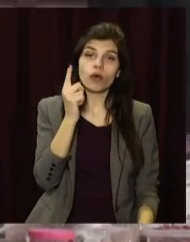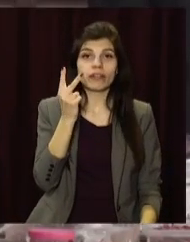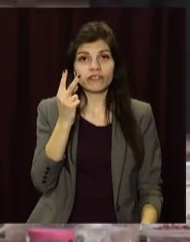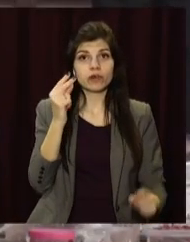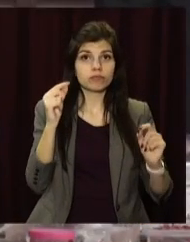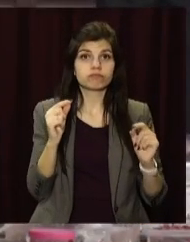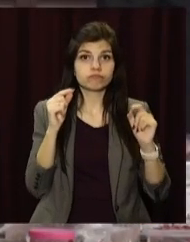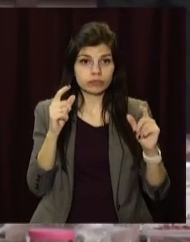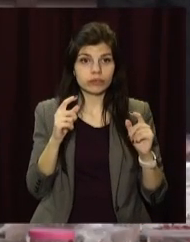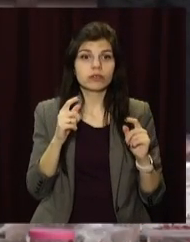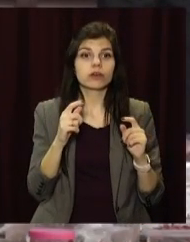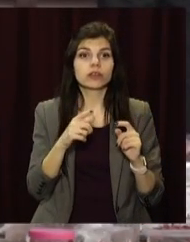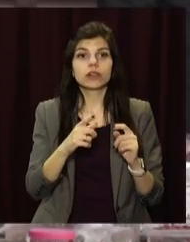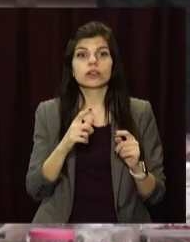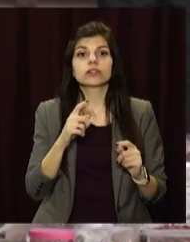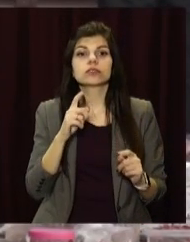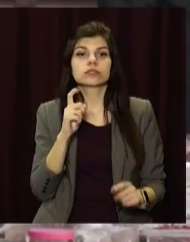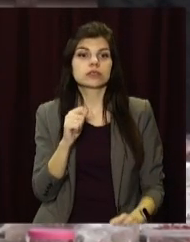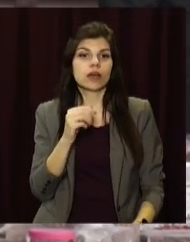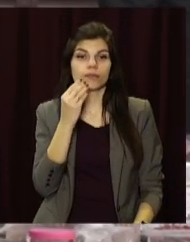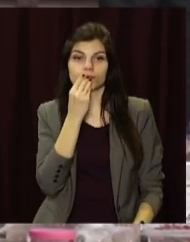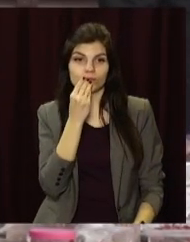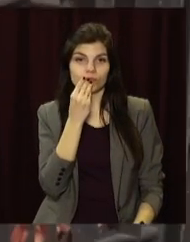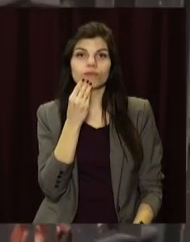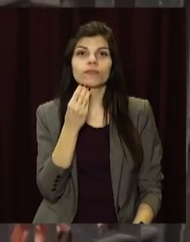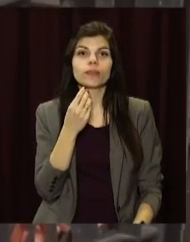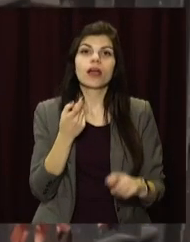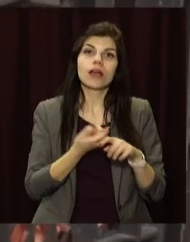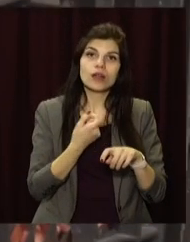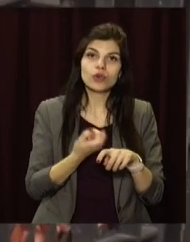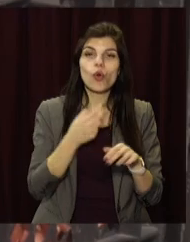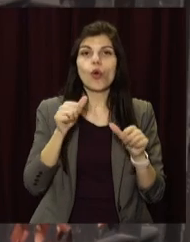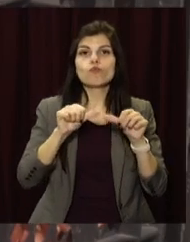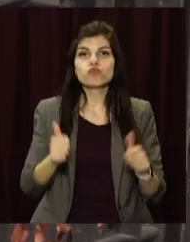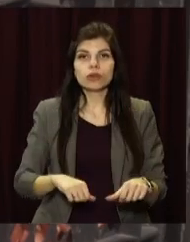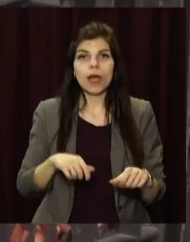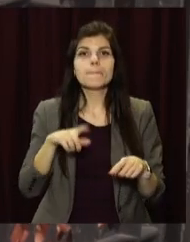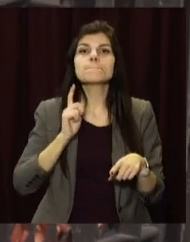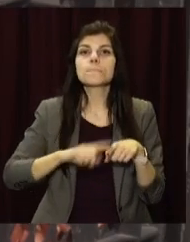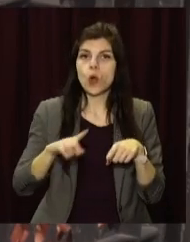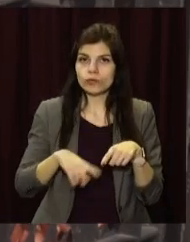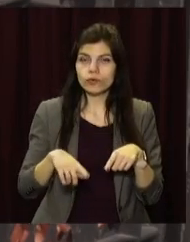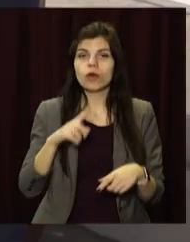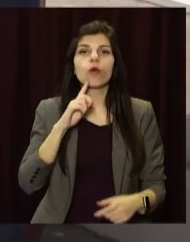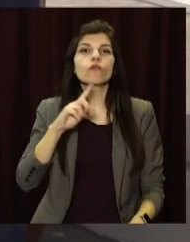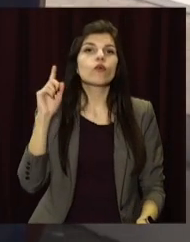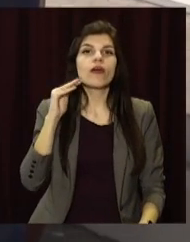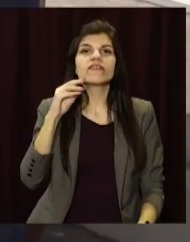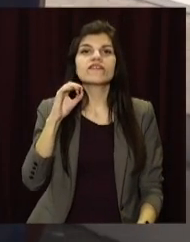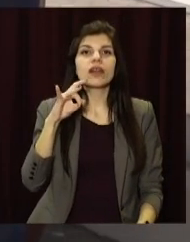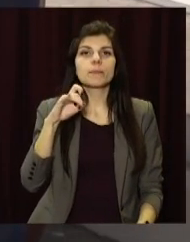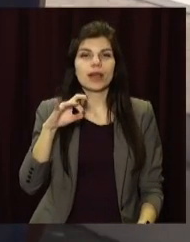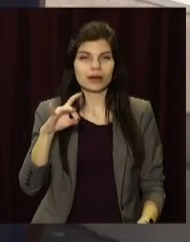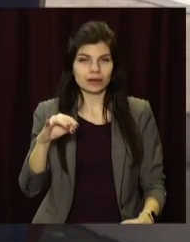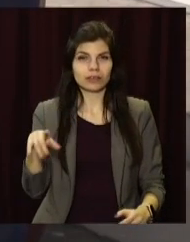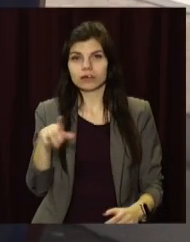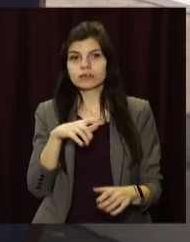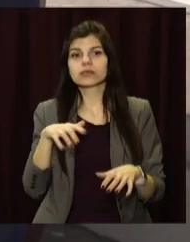На 10-15% здорожчає незабаром борщовий набір, прогнозують експерти. Це зростання фахівці